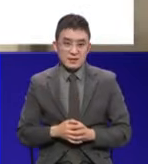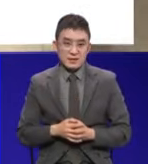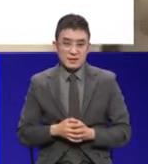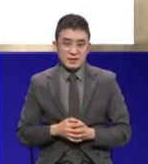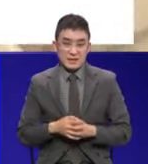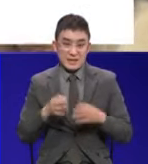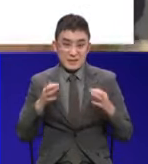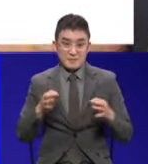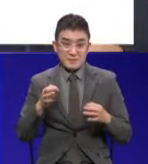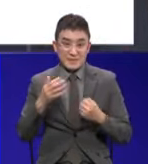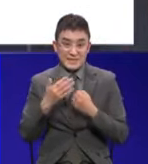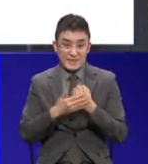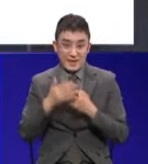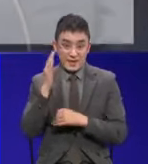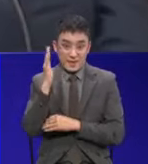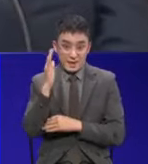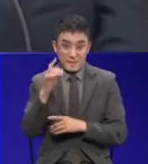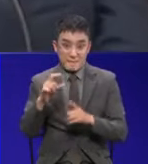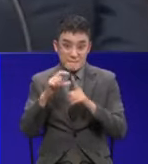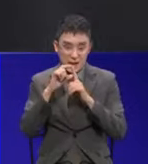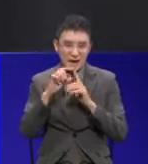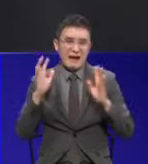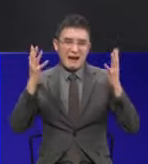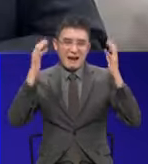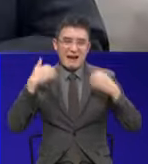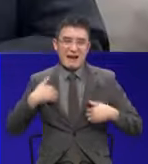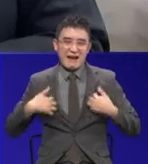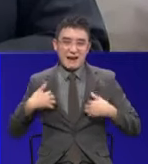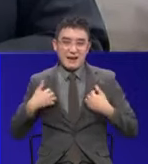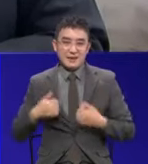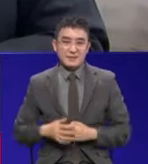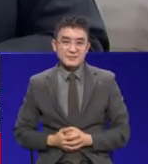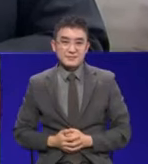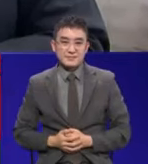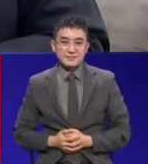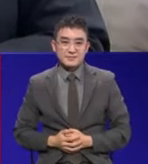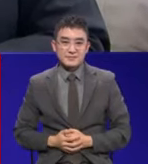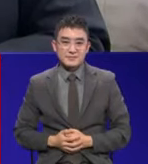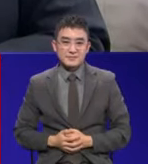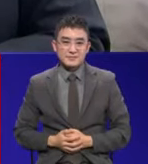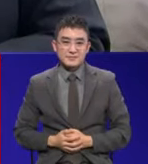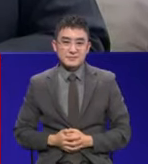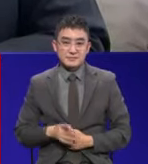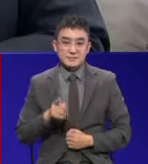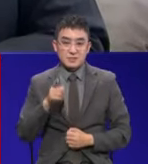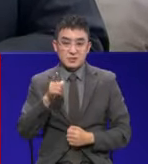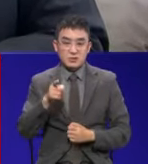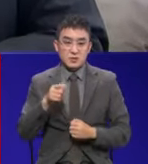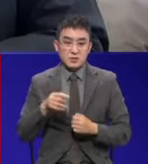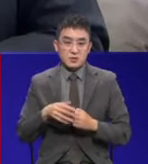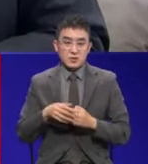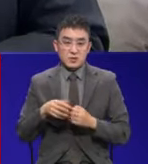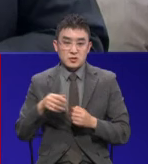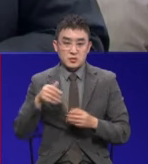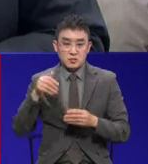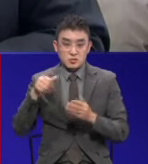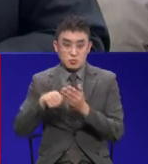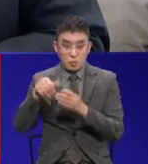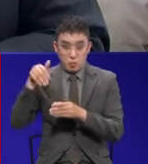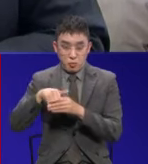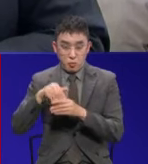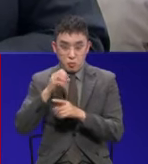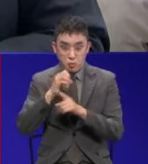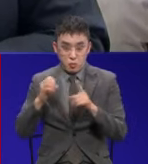박수를 치며 승리를 기원하고 있습니다. 네, 지금 그곳 투표율 80% 가까이 나오고 있지 않습니까?